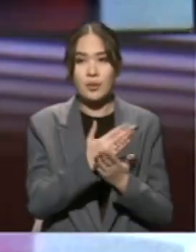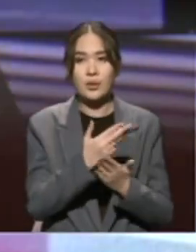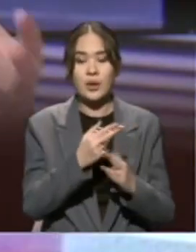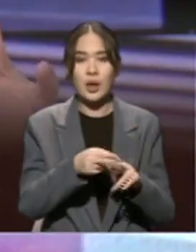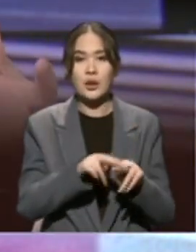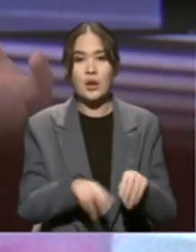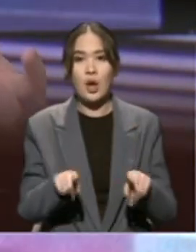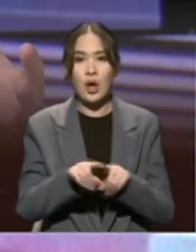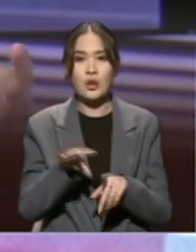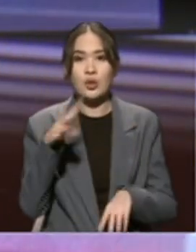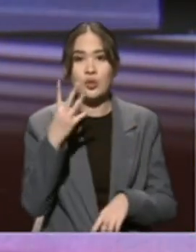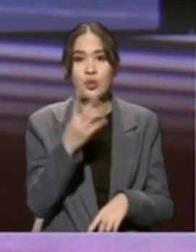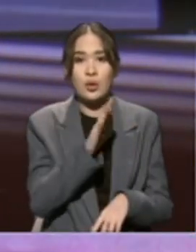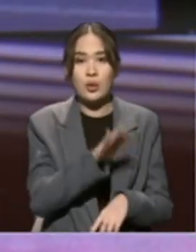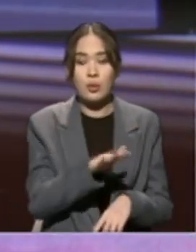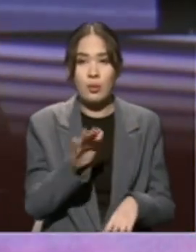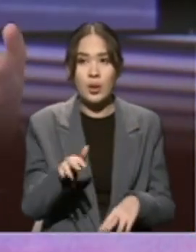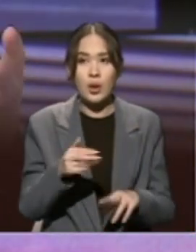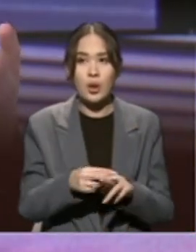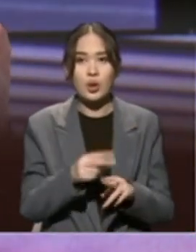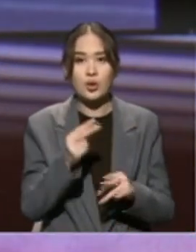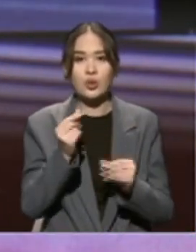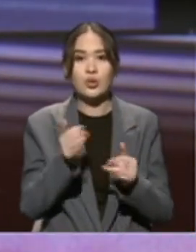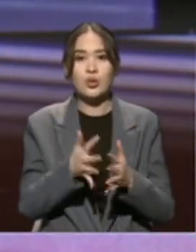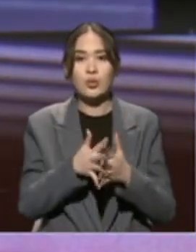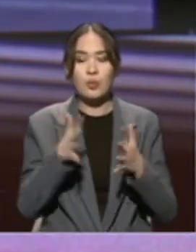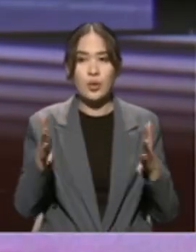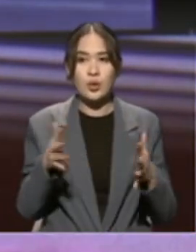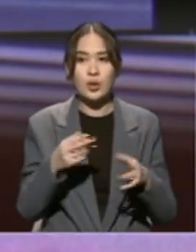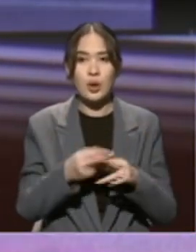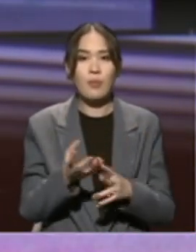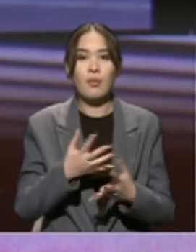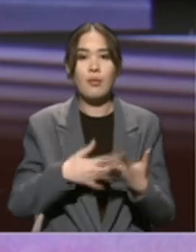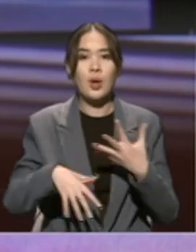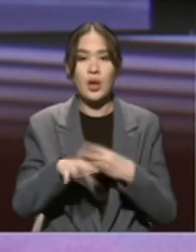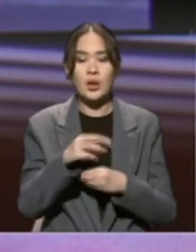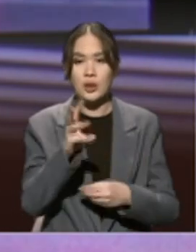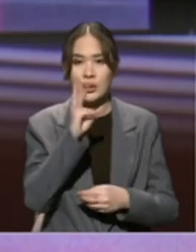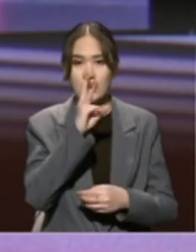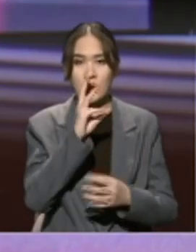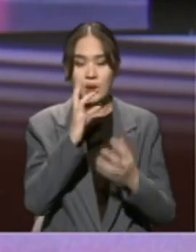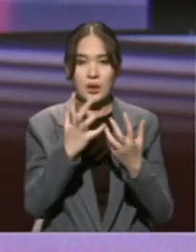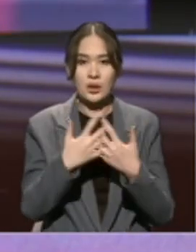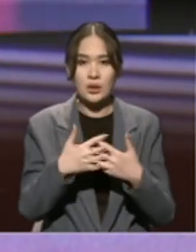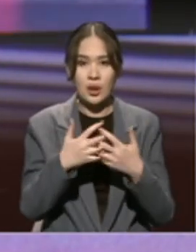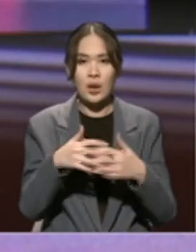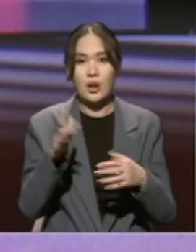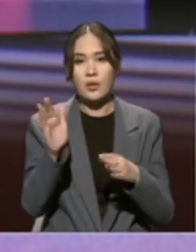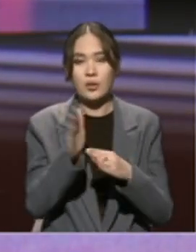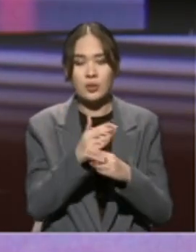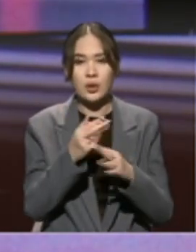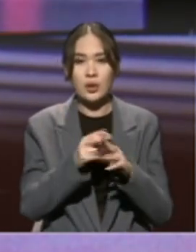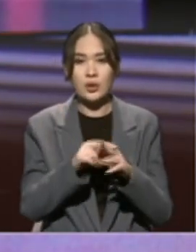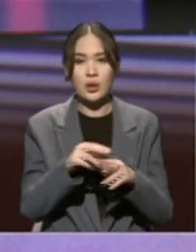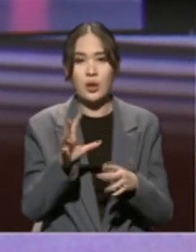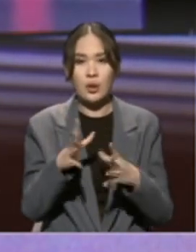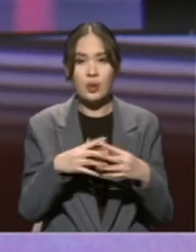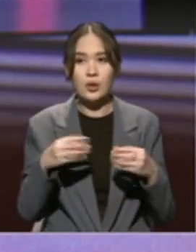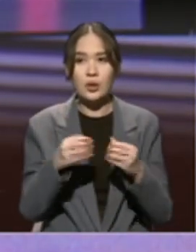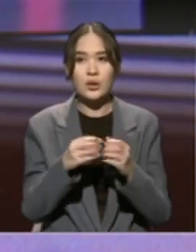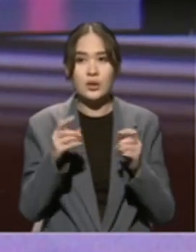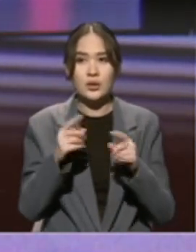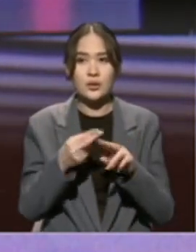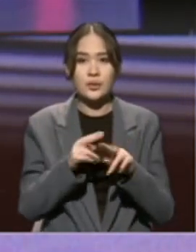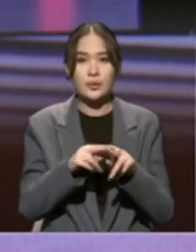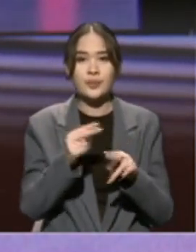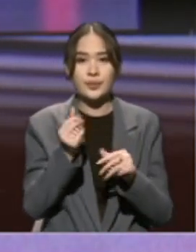енді 4 бала болатын болса, ол шығын 4 есе көбейеді. Соның барлығын айлық есептік көрсеткішпен алып тастаған кезде отбасыда шынымен де жаңағы айтқандай